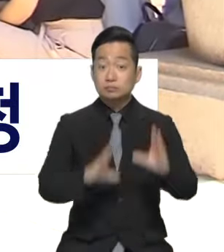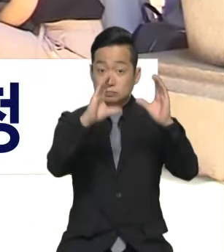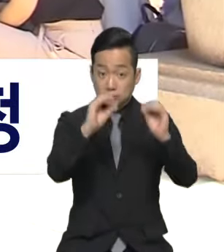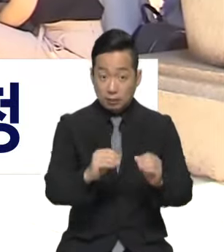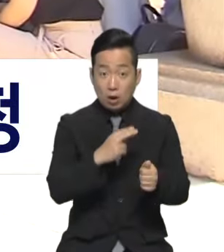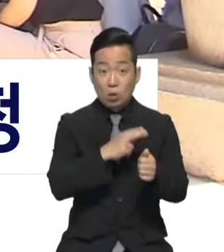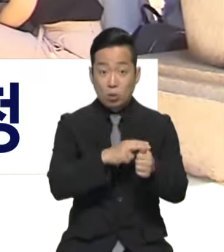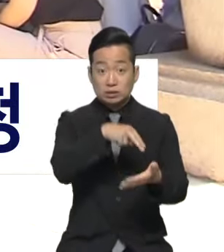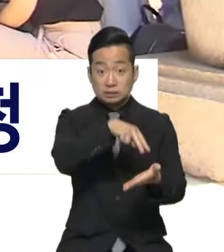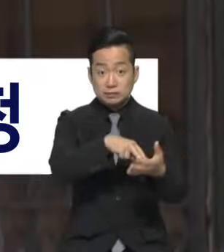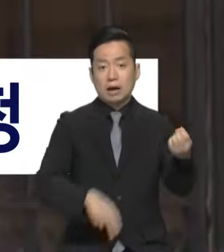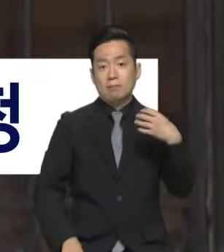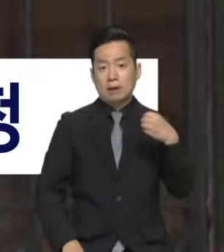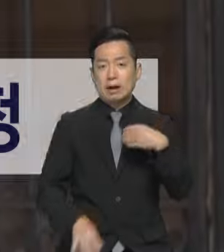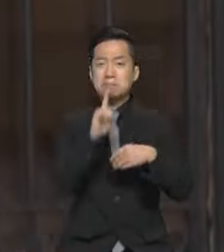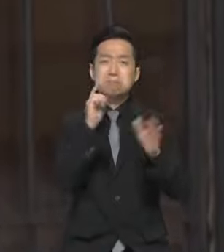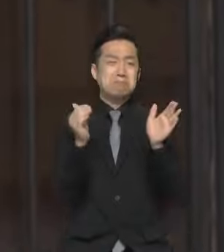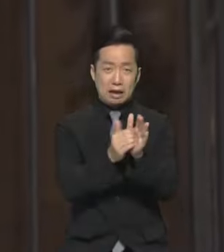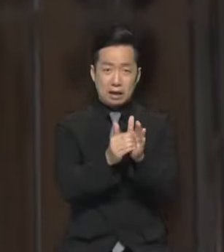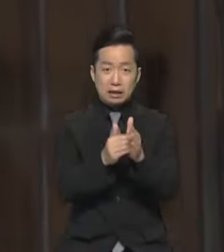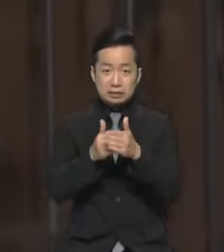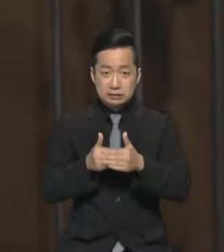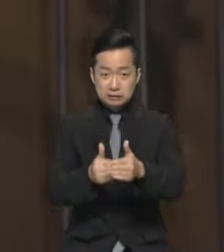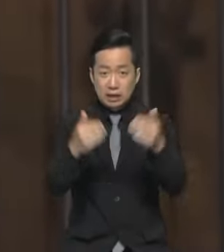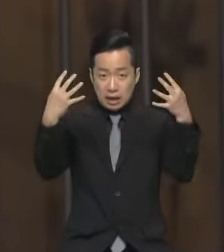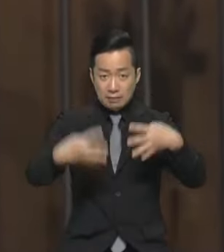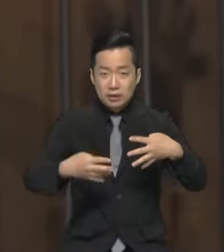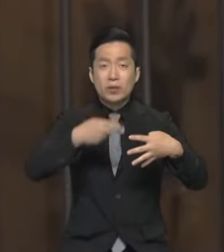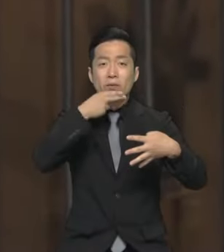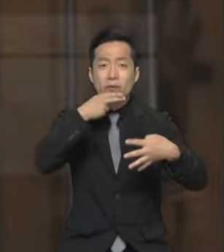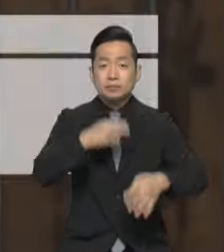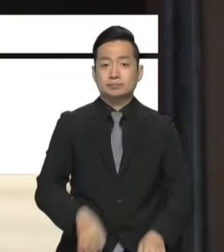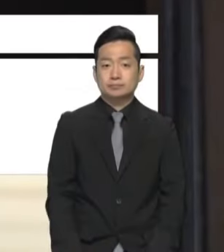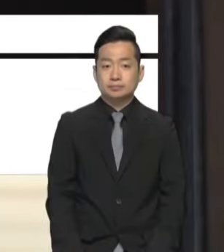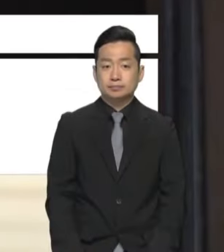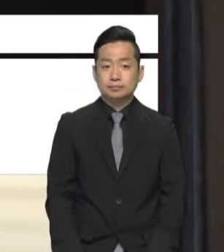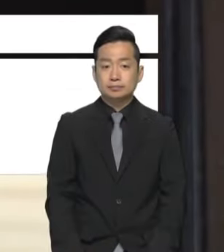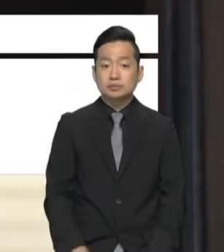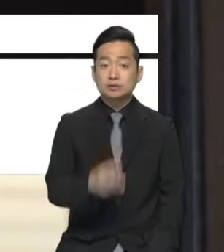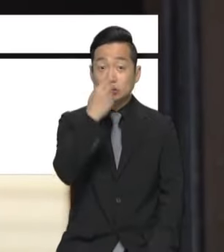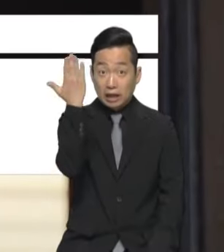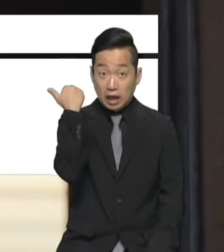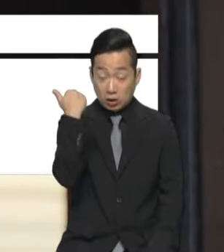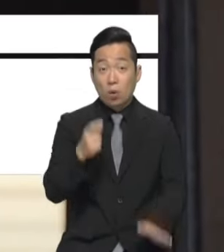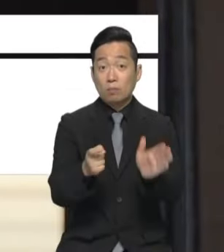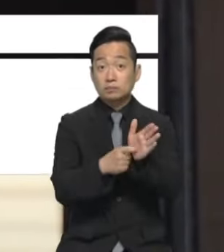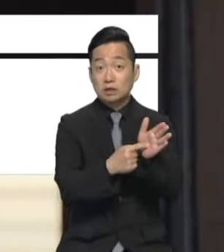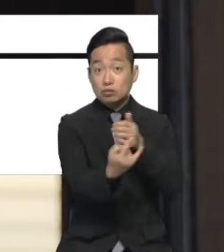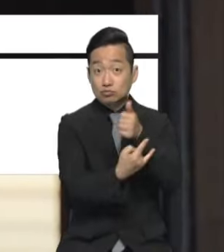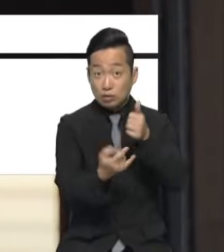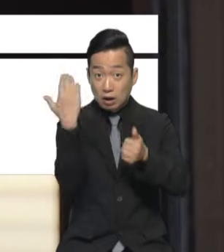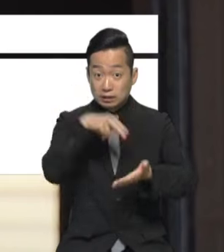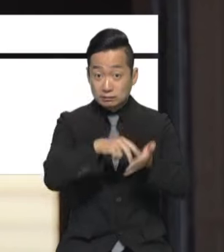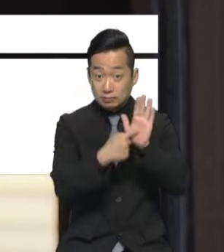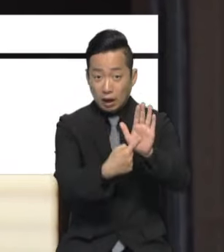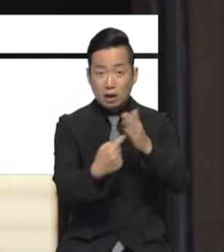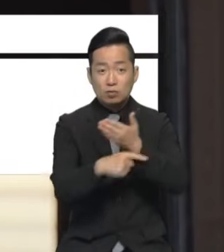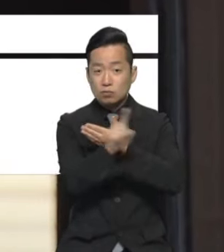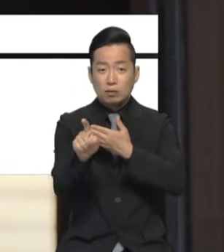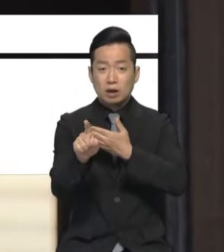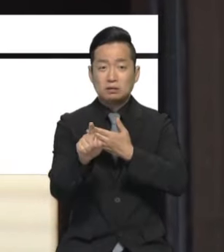입장을 확인하는 데 그쳤고 진전된 결과를 내놓진 못했습니다. 서울대 비대위가 기존에 밝힌 입장